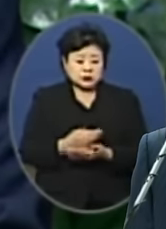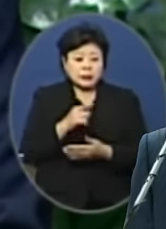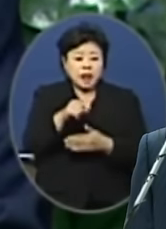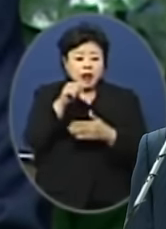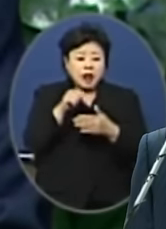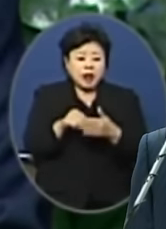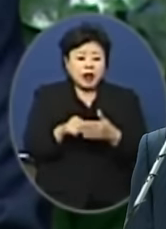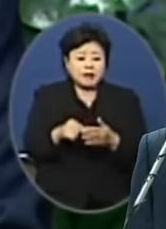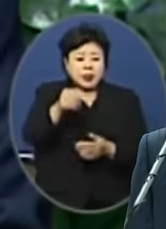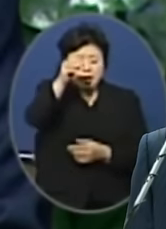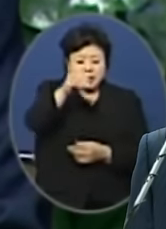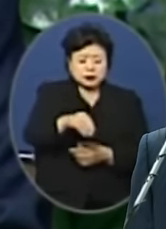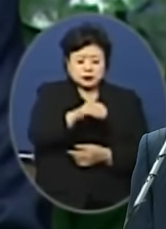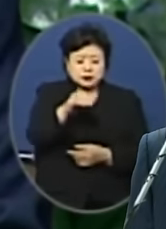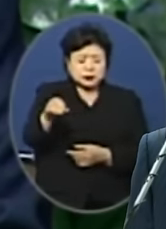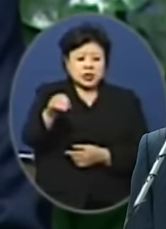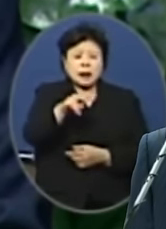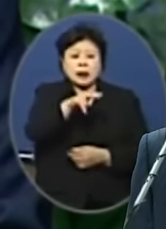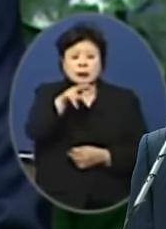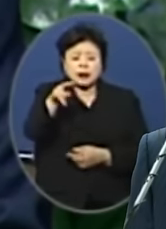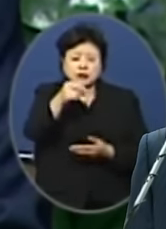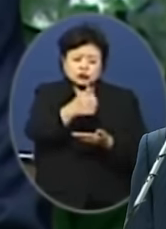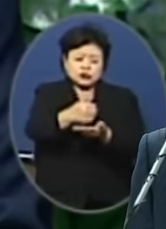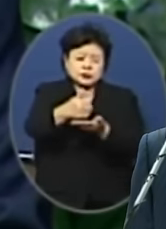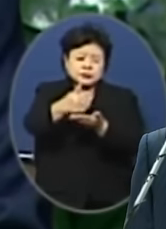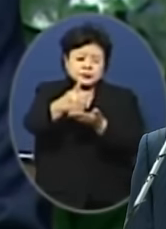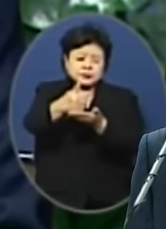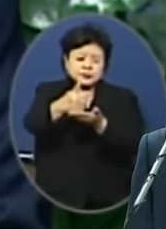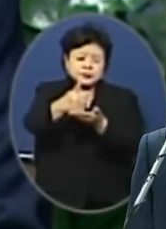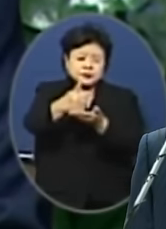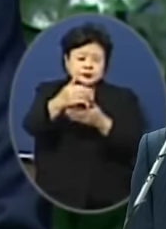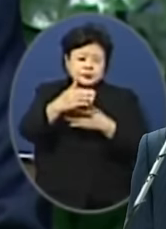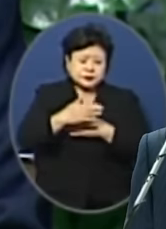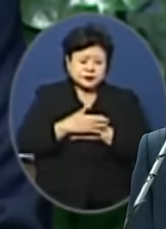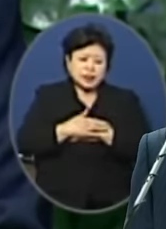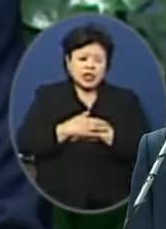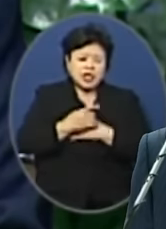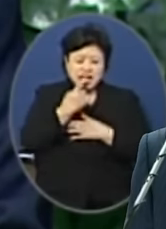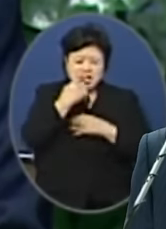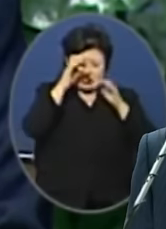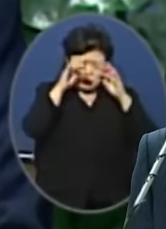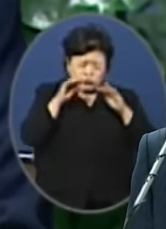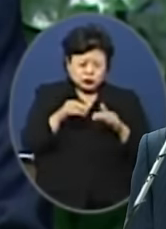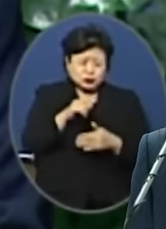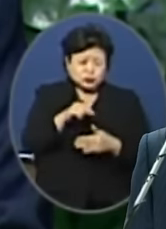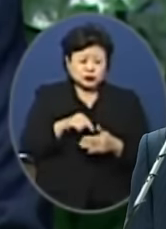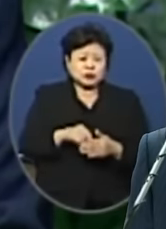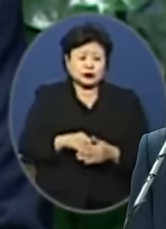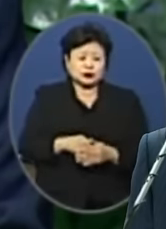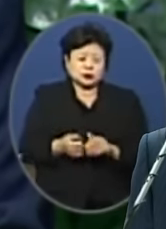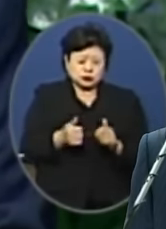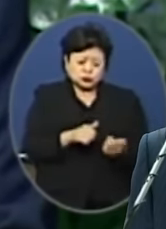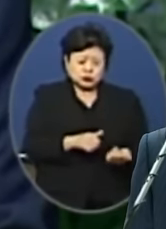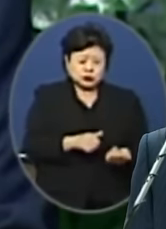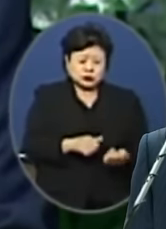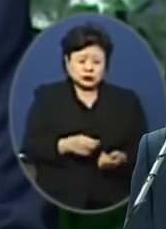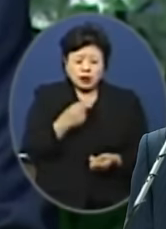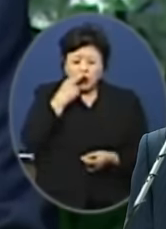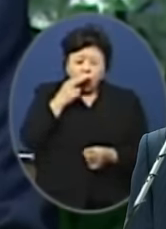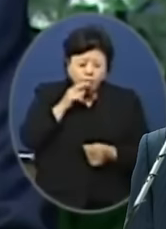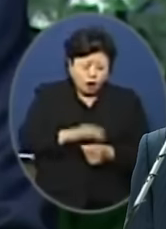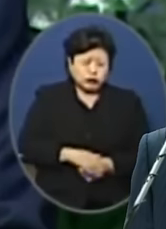속에 십자가를 바라보았었습니다. 주님, 내가 이 눈에 파묻혀서 죽는 것은 너무나